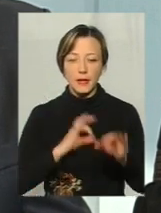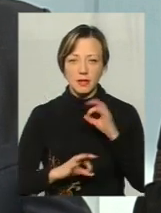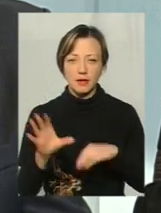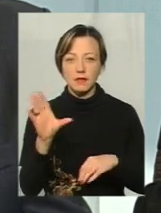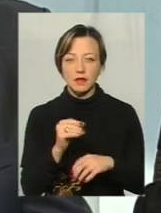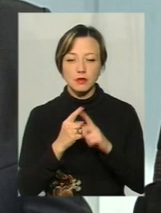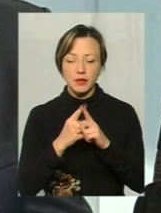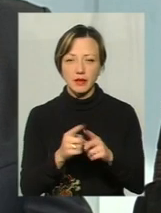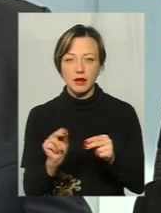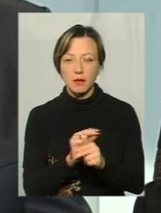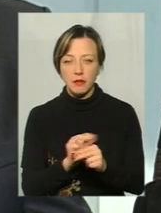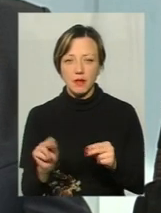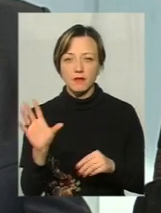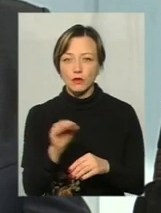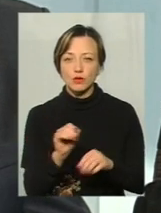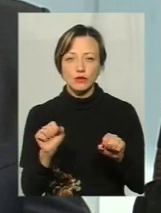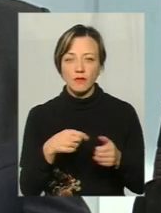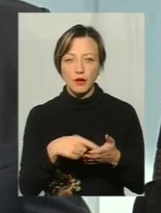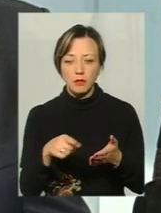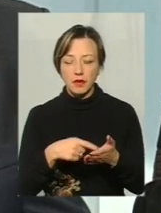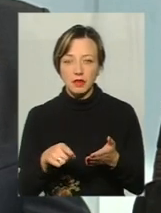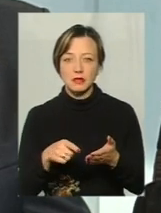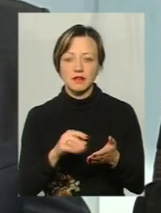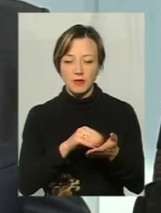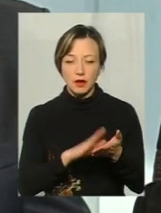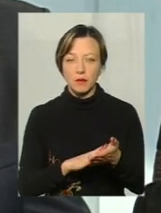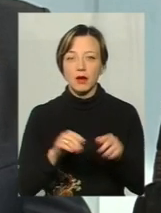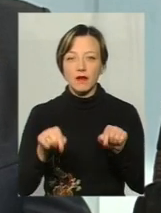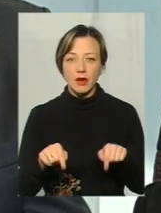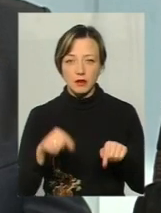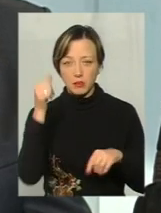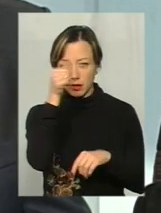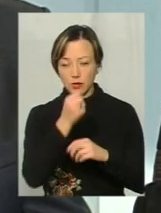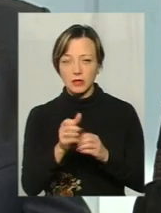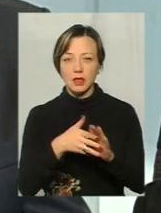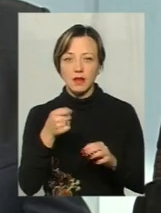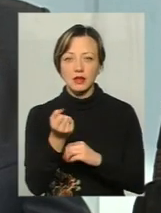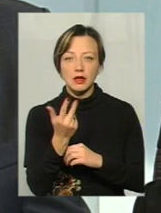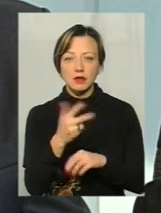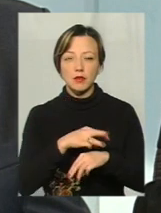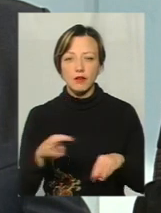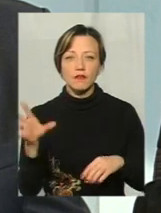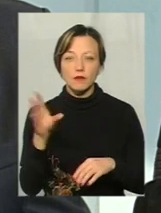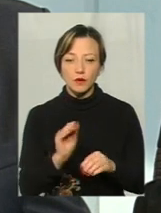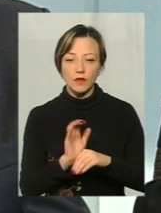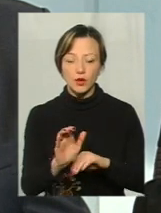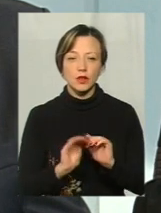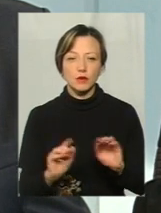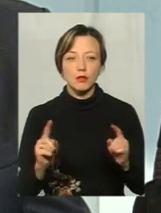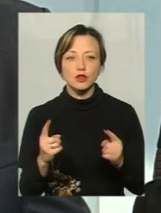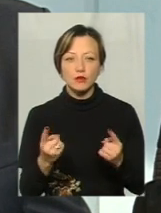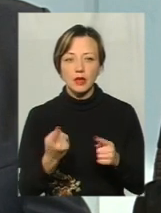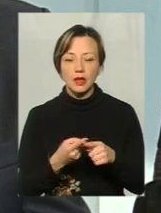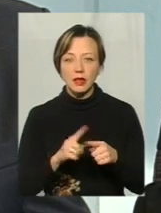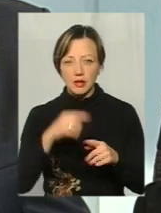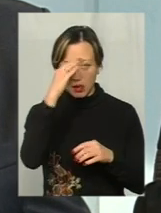вся сопроводительная терапия, все, что мы выписываем, в этом году у нас заявка на 13 миллионов, все идет детям. Почему же